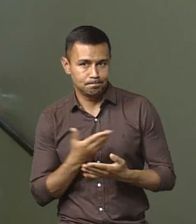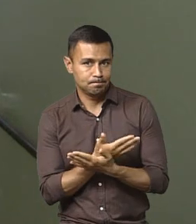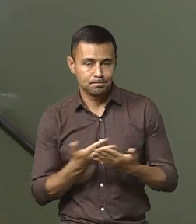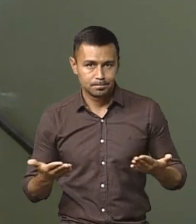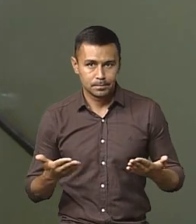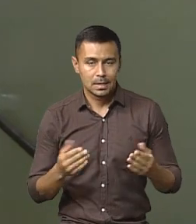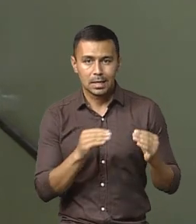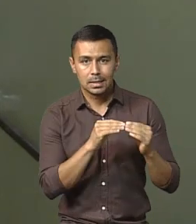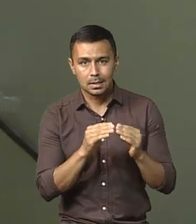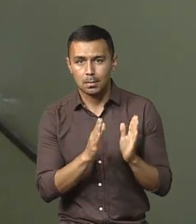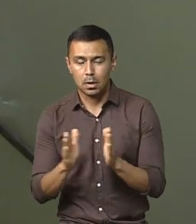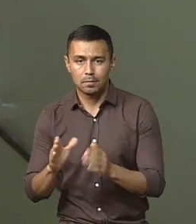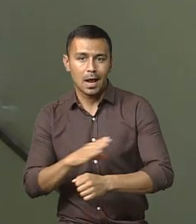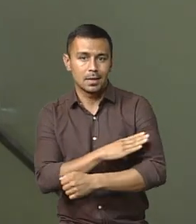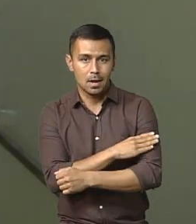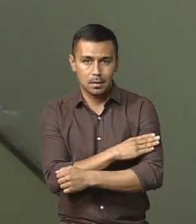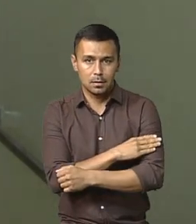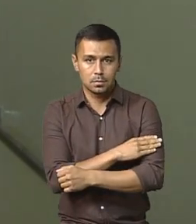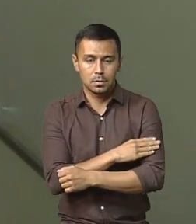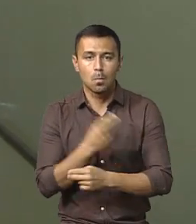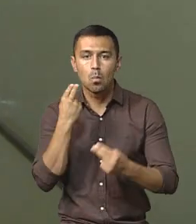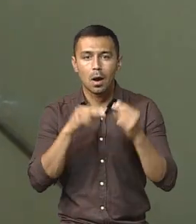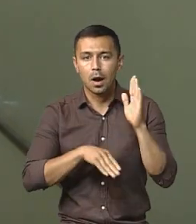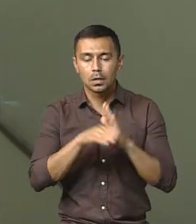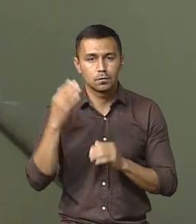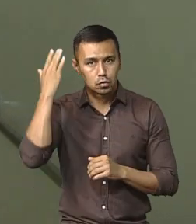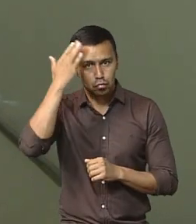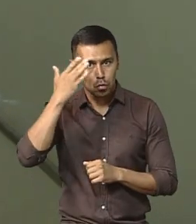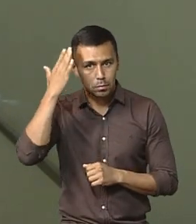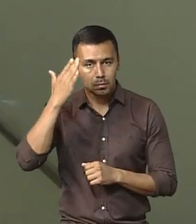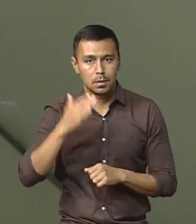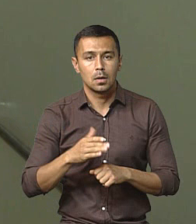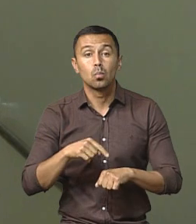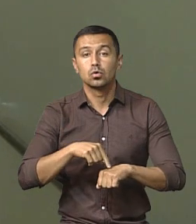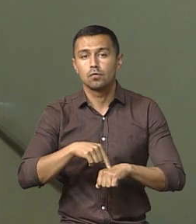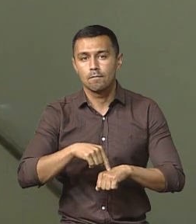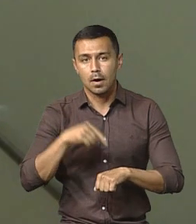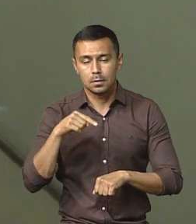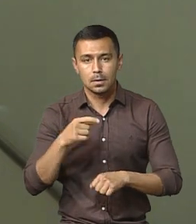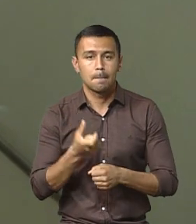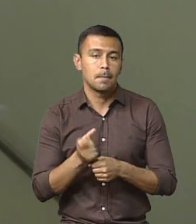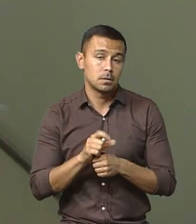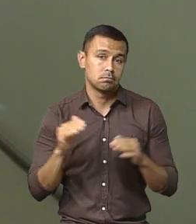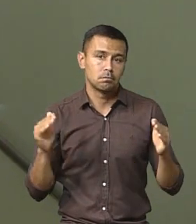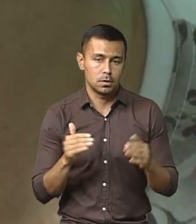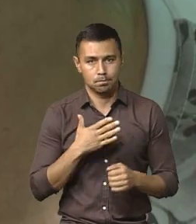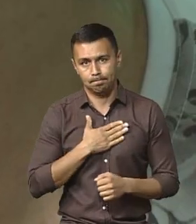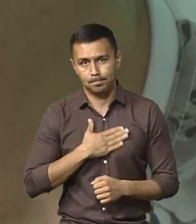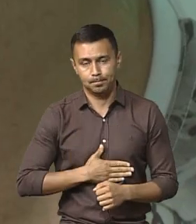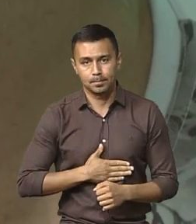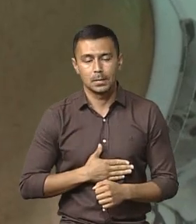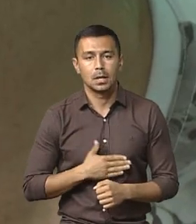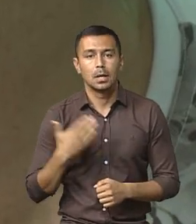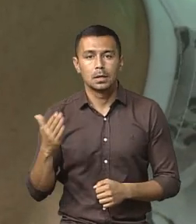відділення, стабілізувався артеріальний тиск, покращився сон. Почувається більш-менш задовільно.